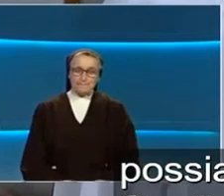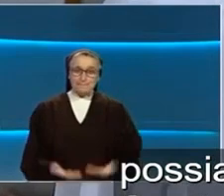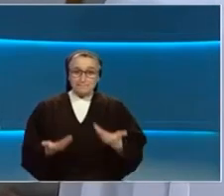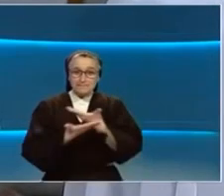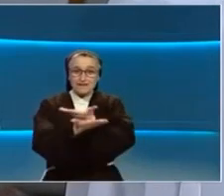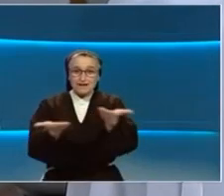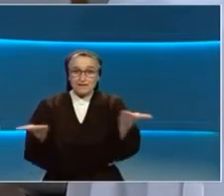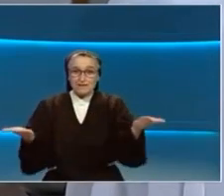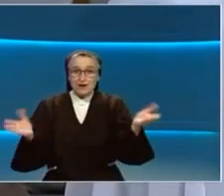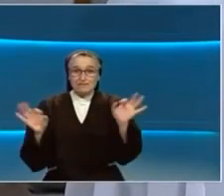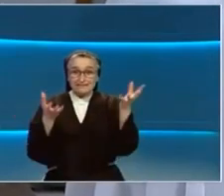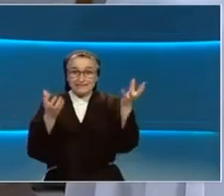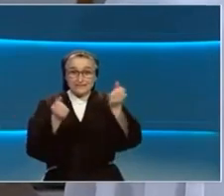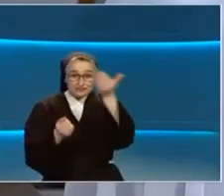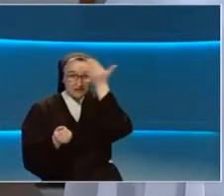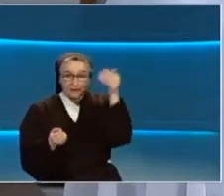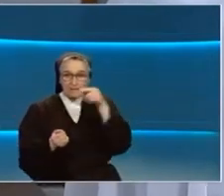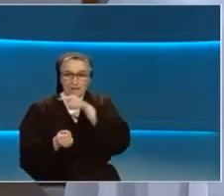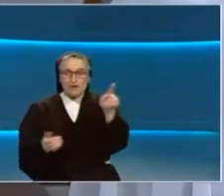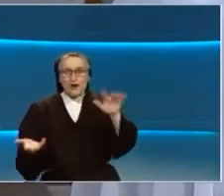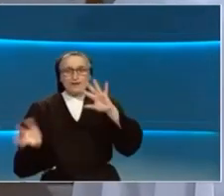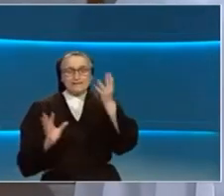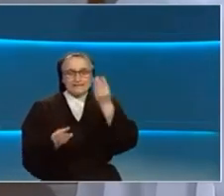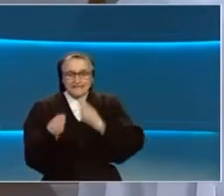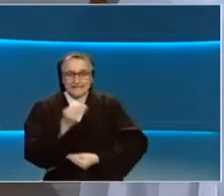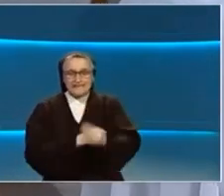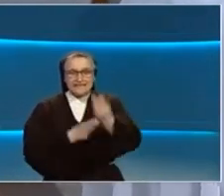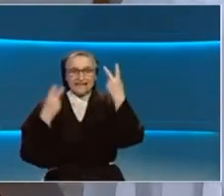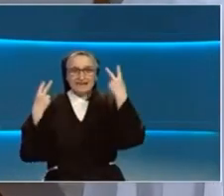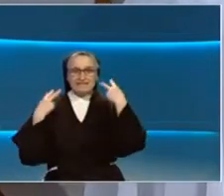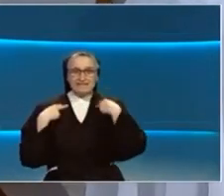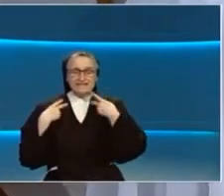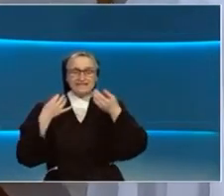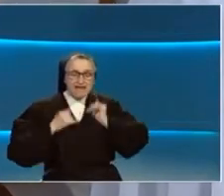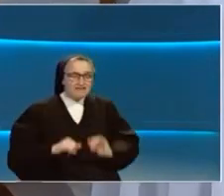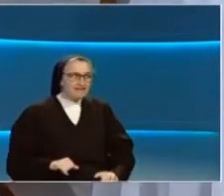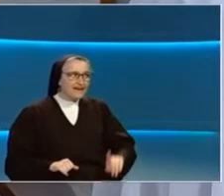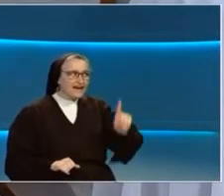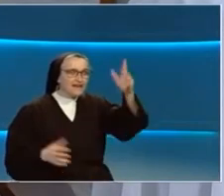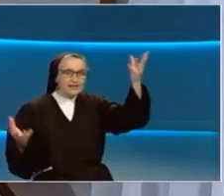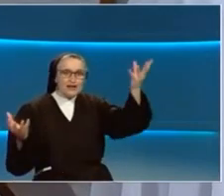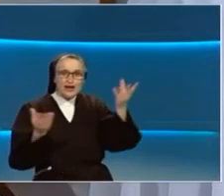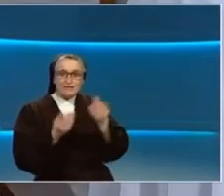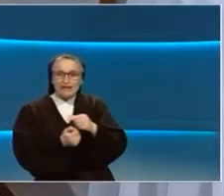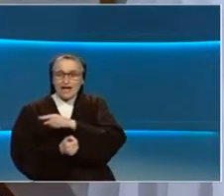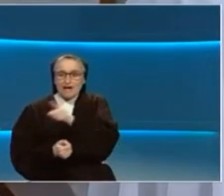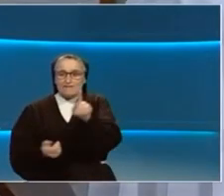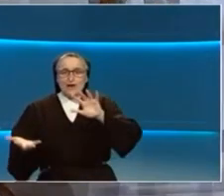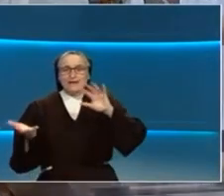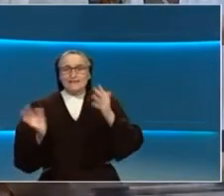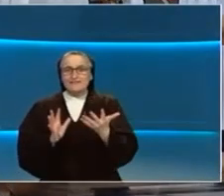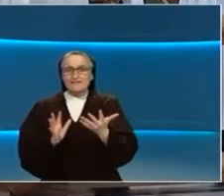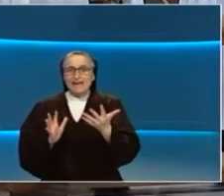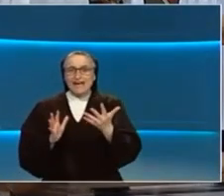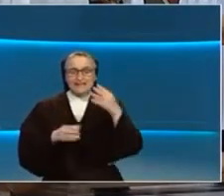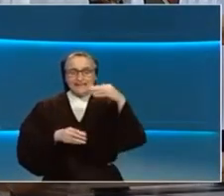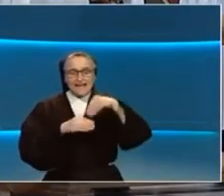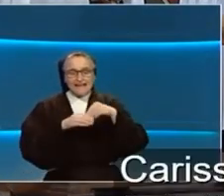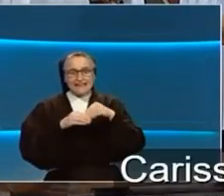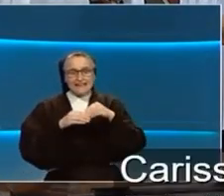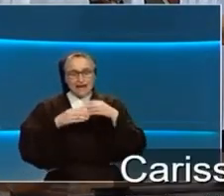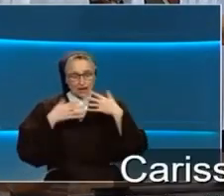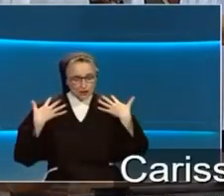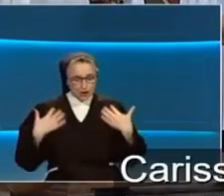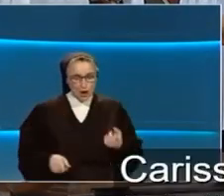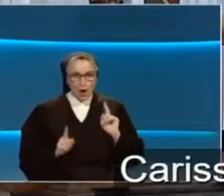Carissimi neofiti, che nel battesimo siete rinati alla vita di figli di Dio e siete diventati membri del Cristo e del